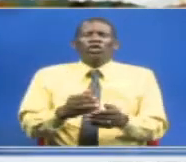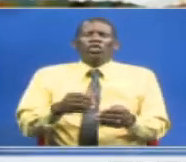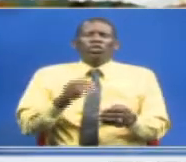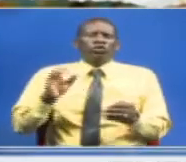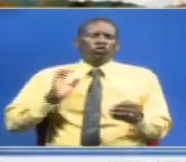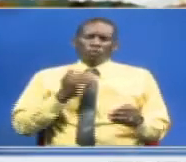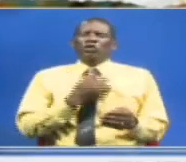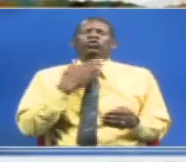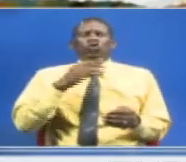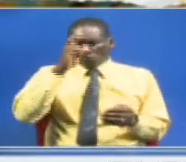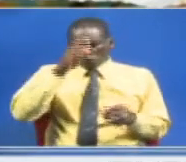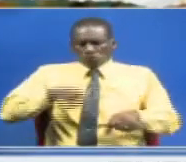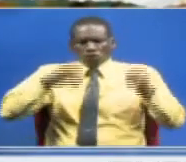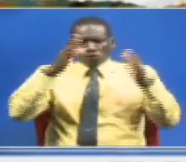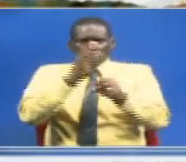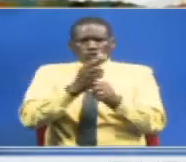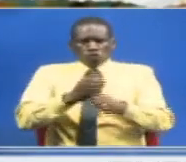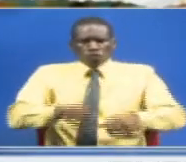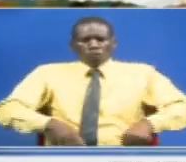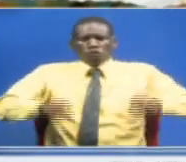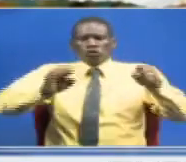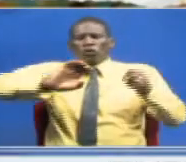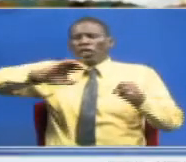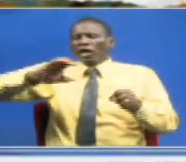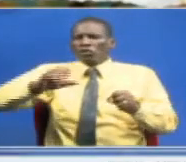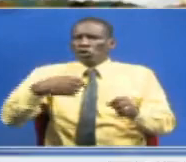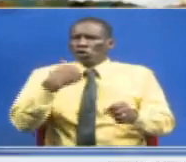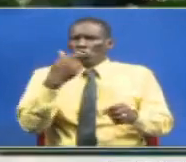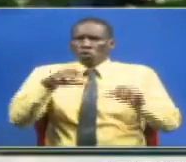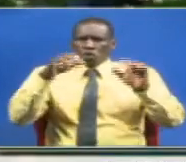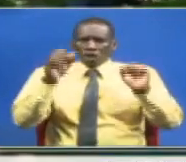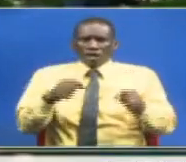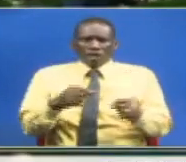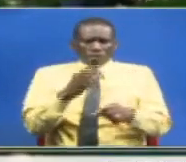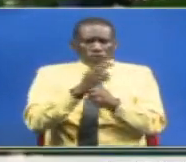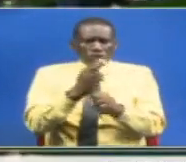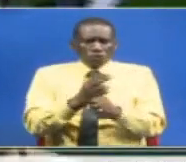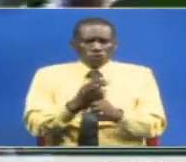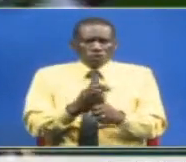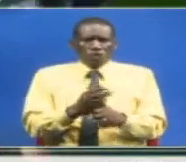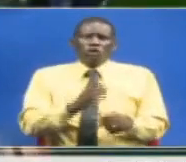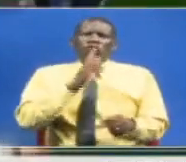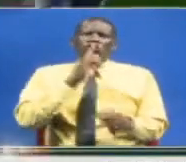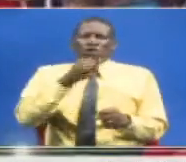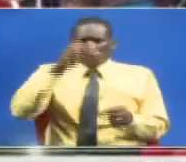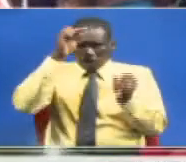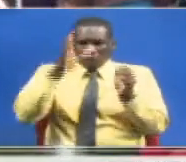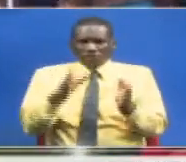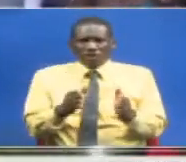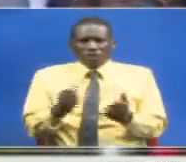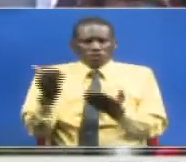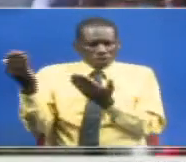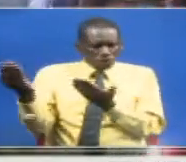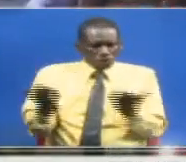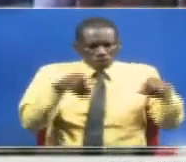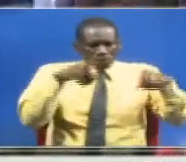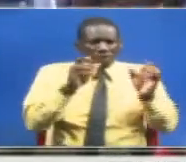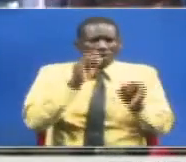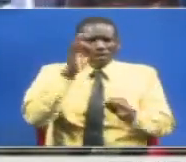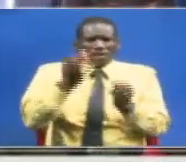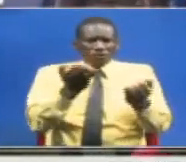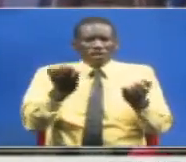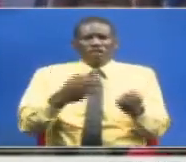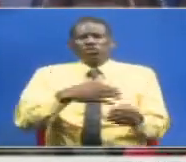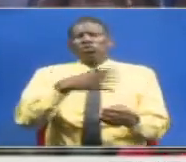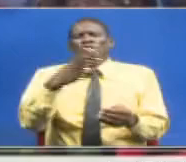polisi kutumia makamanda wa kaunti ambao wanaweza kutumika kuagiza magavana kujiwasilisha iwapo wanahitajika kwa